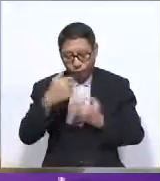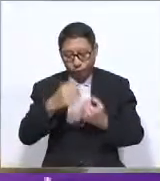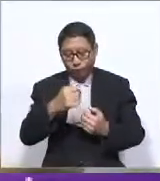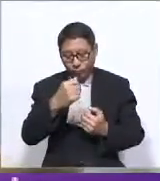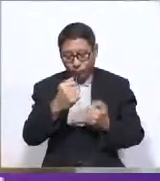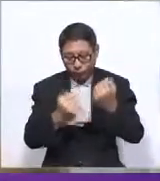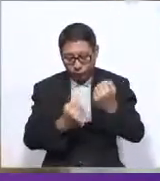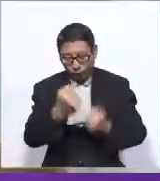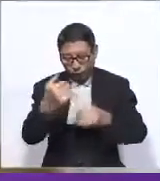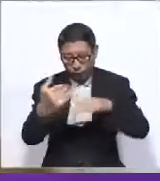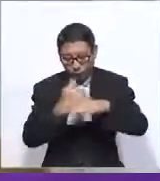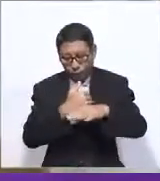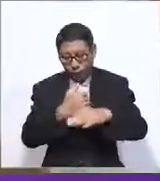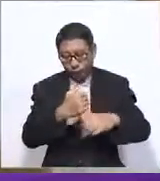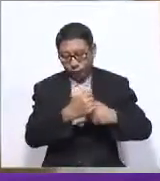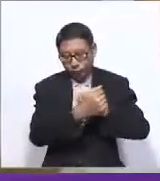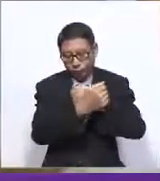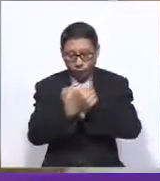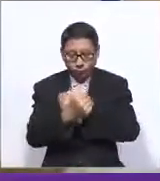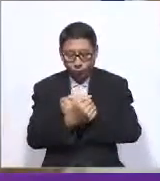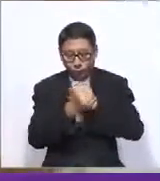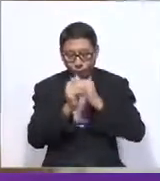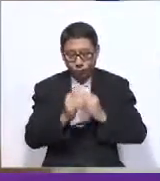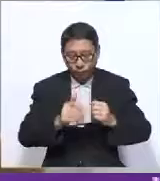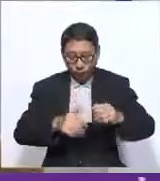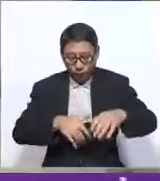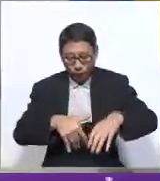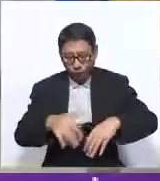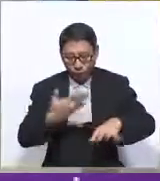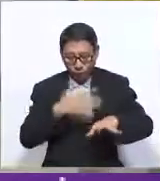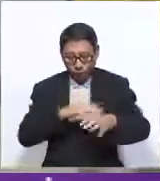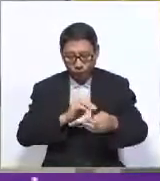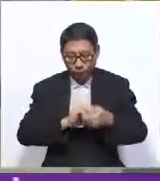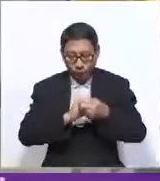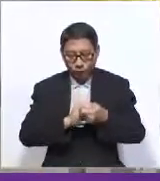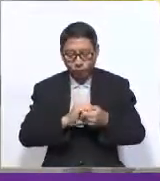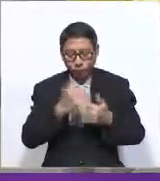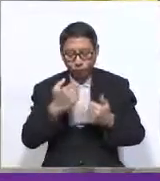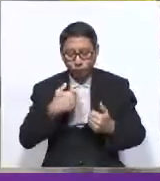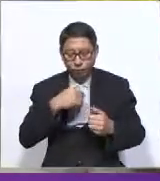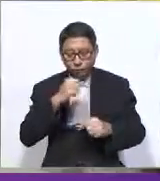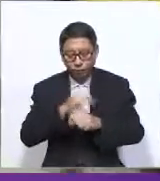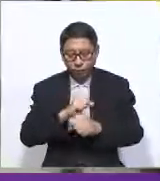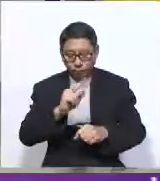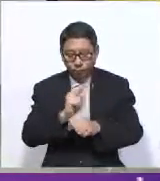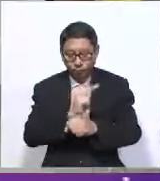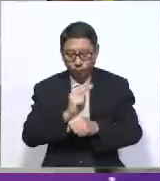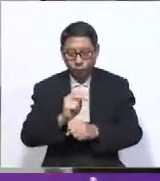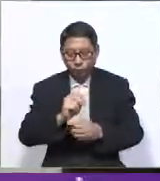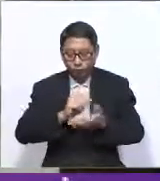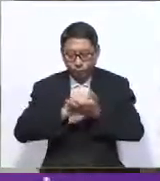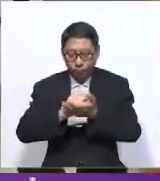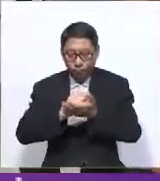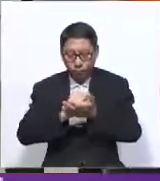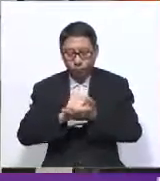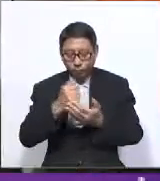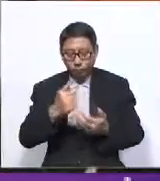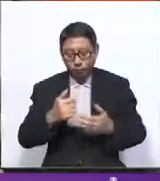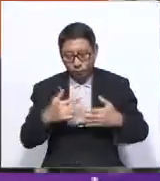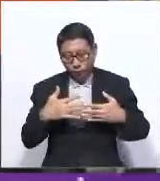ปรุงถนนต่างๆรองรับการเดินทางของประชาชนแล้วก็ประสานไปยังหน่วยงานที่จะทำหน้าที่ในการบริการ